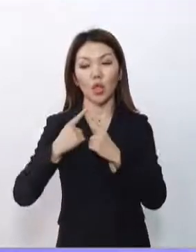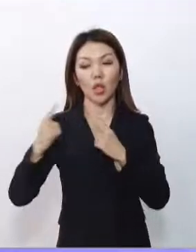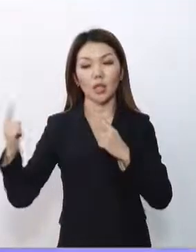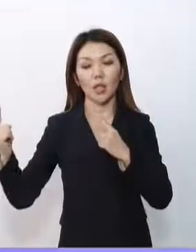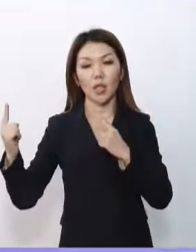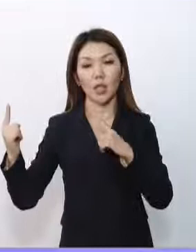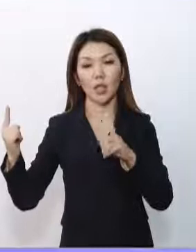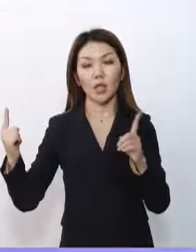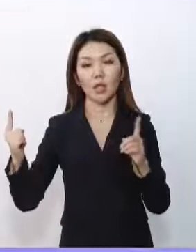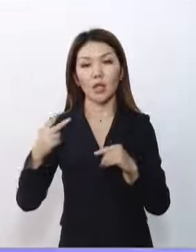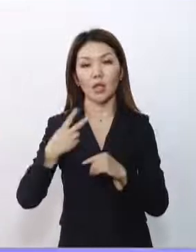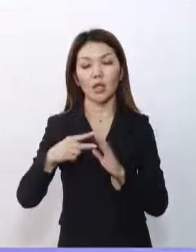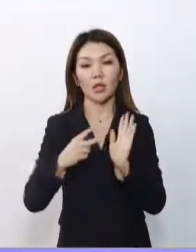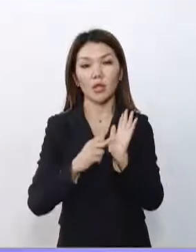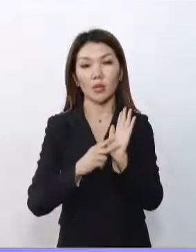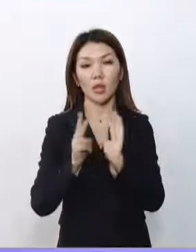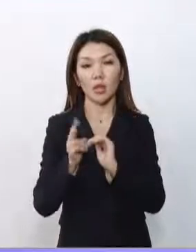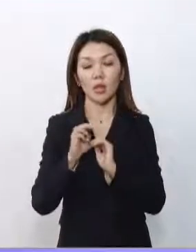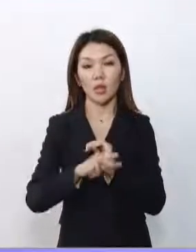двадцати семи